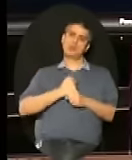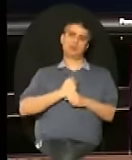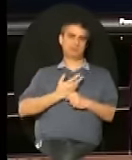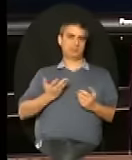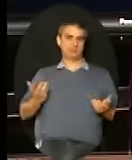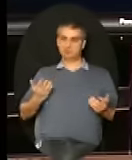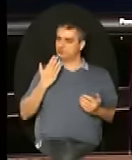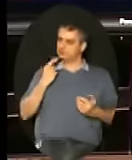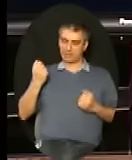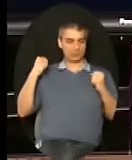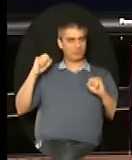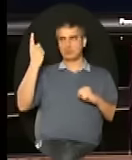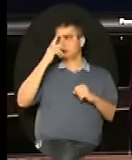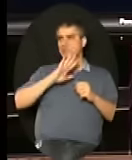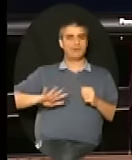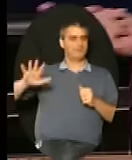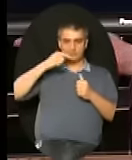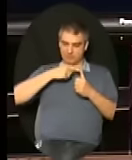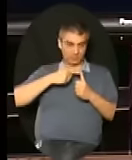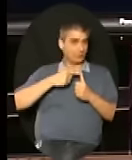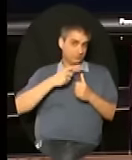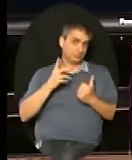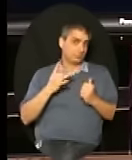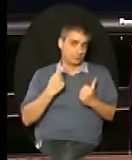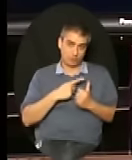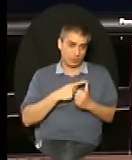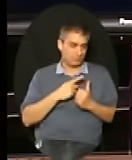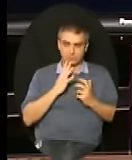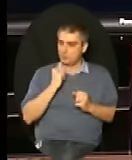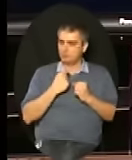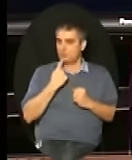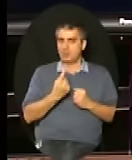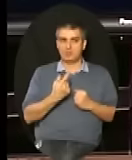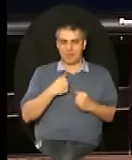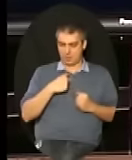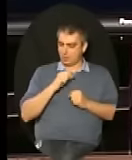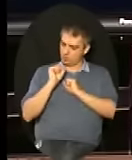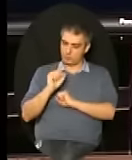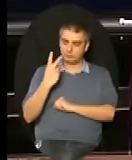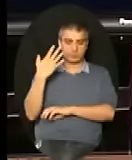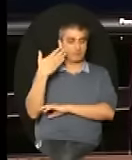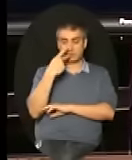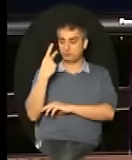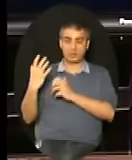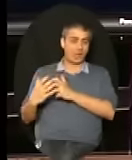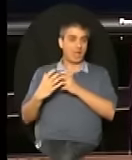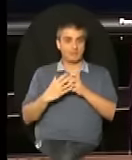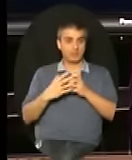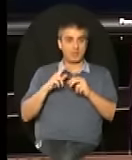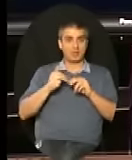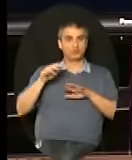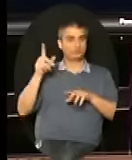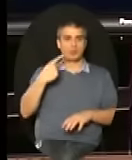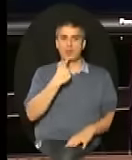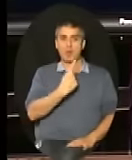זה. ישראל היא הדמוקרטיה היחידה במזרח התיכון שזה מה שקורה. מאוד קשה להגיד, אנחנו תומכים בשני מדינות לשני עמים, שאחרי שראש